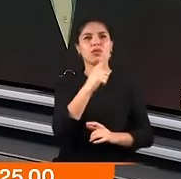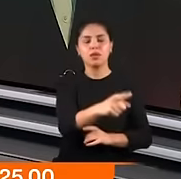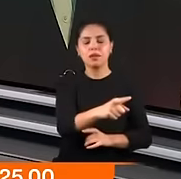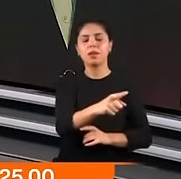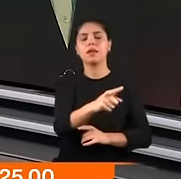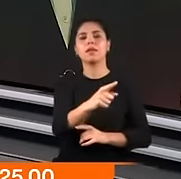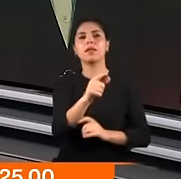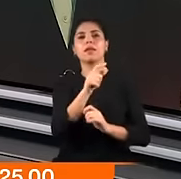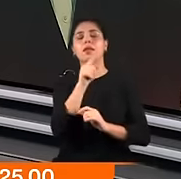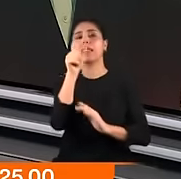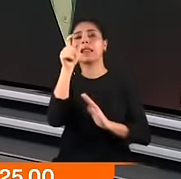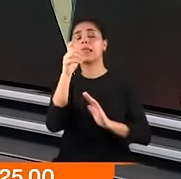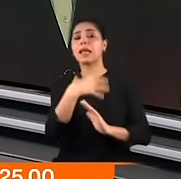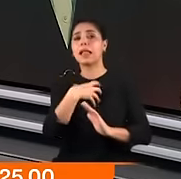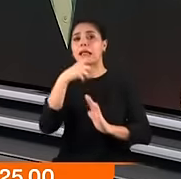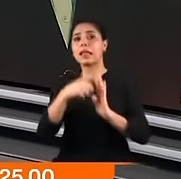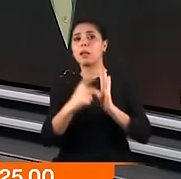de bulunduğu kurban listesi.